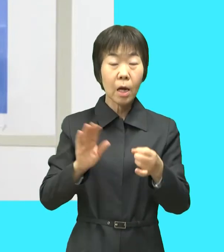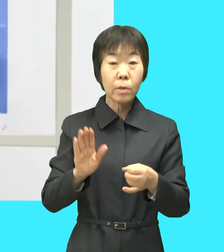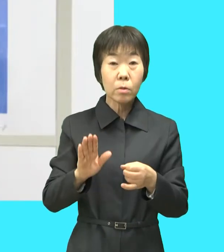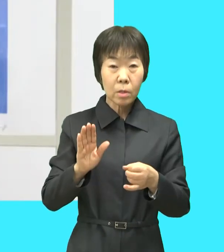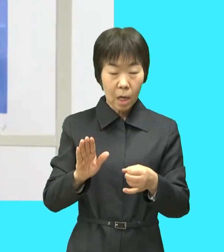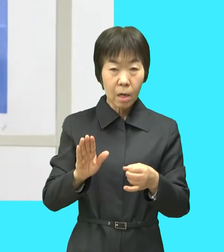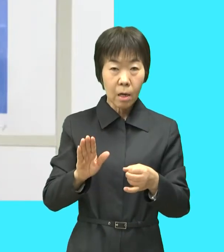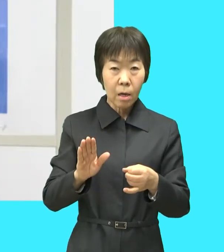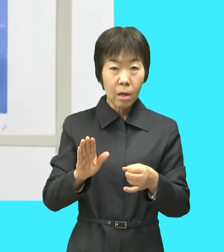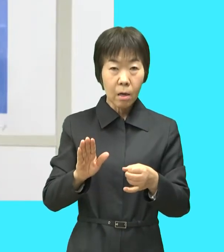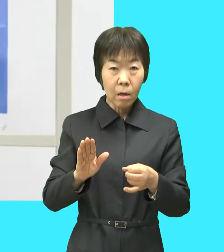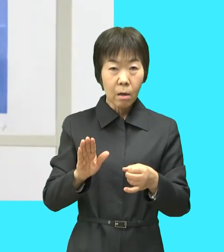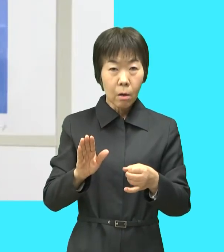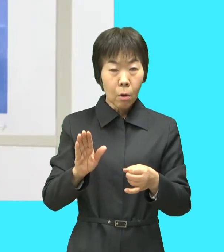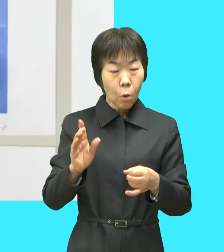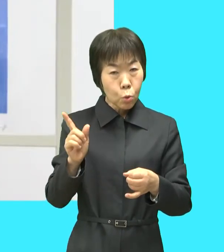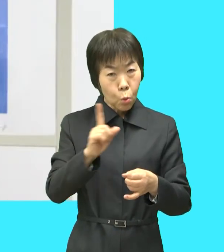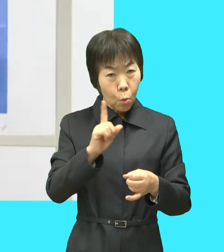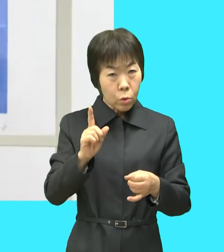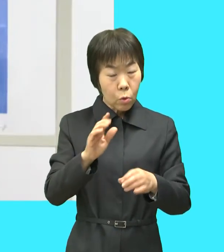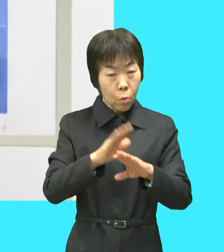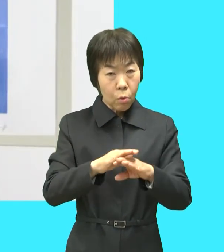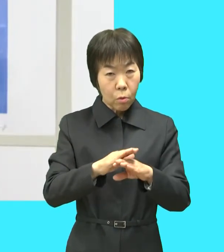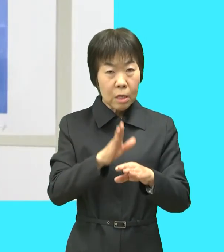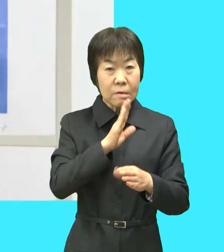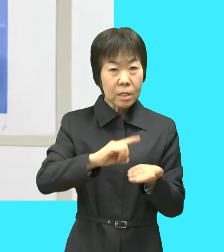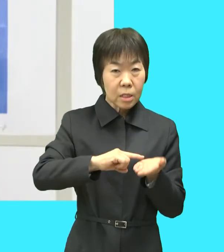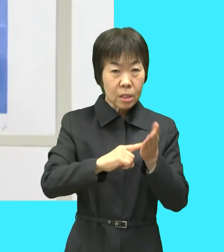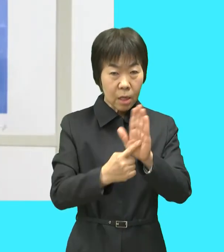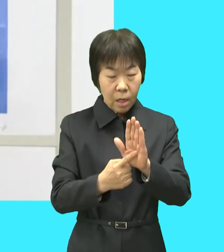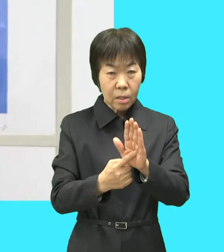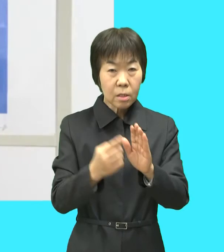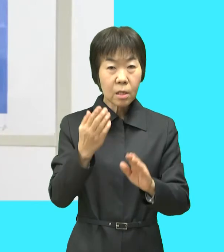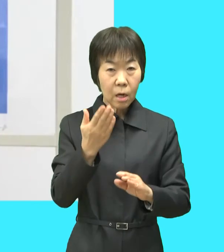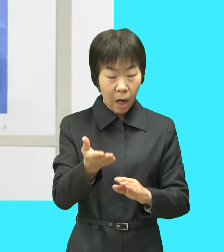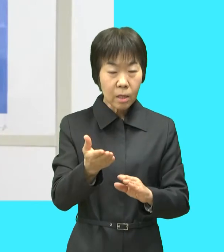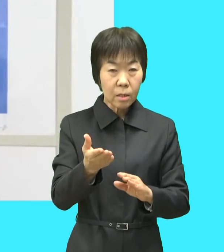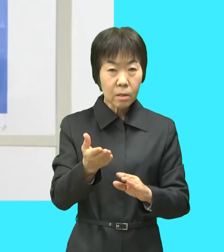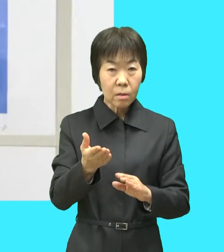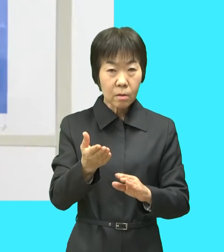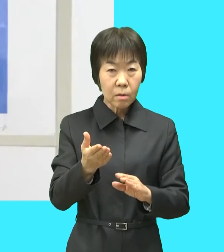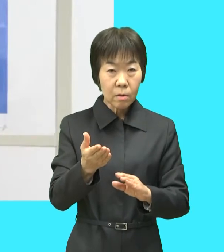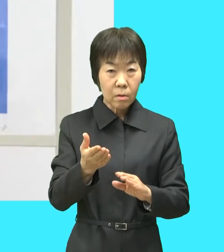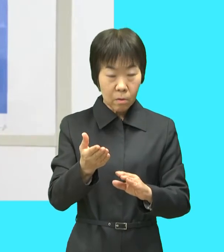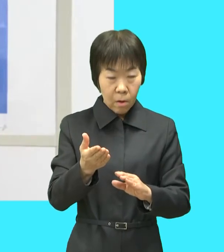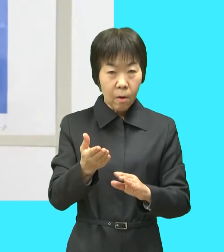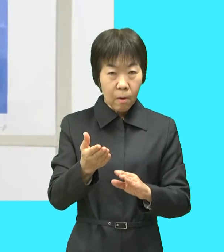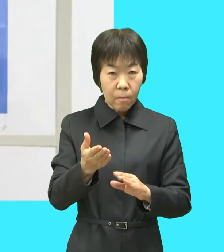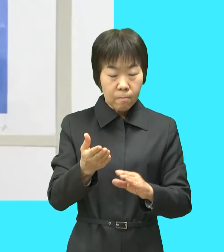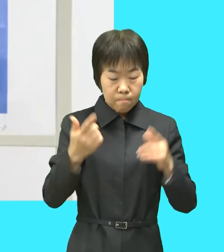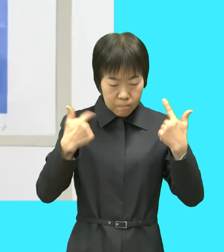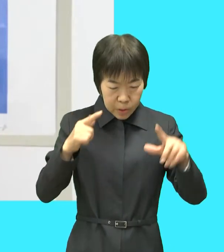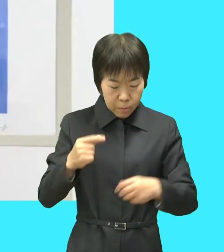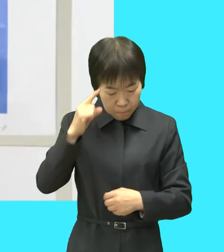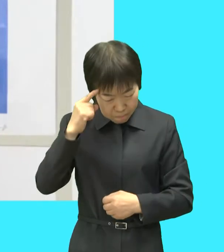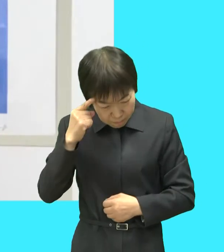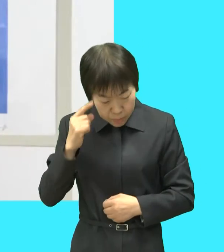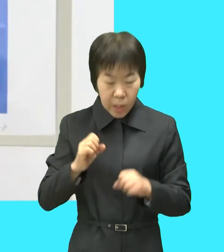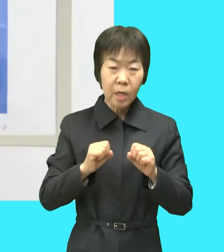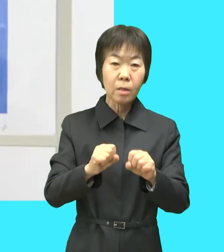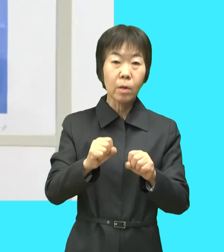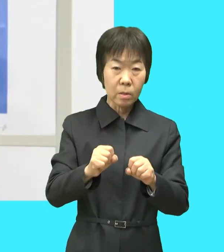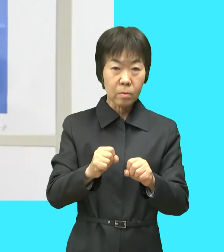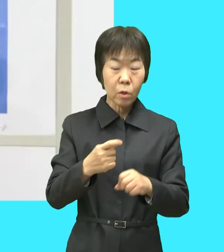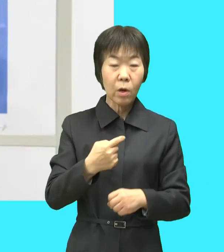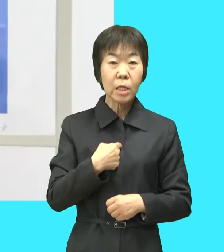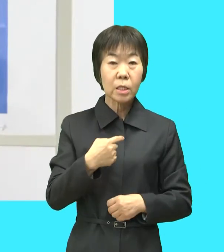、それをどうやって実現をしていくかということに心を砕いております。私自身は